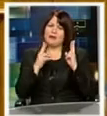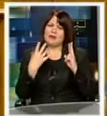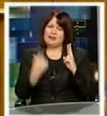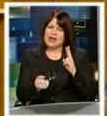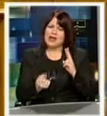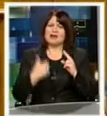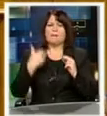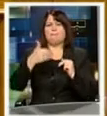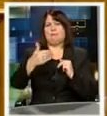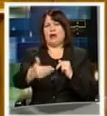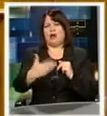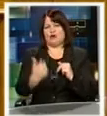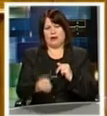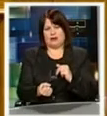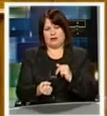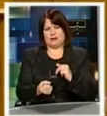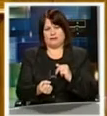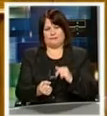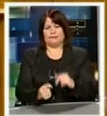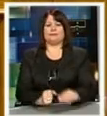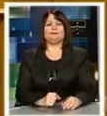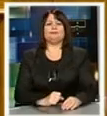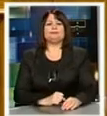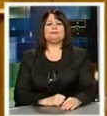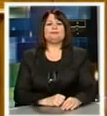και προοπτική.